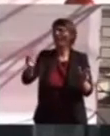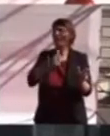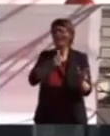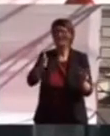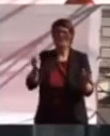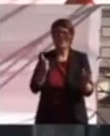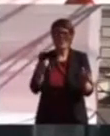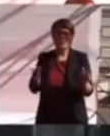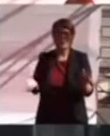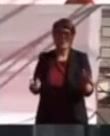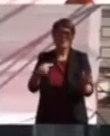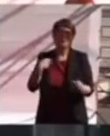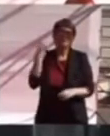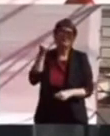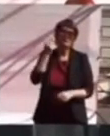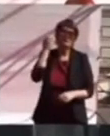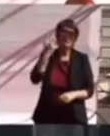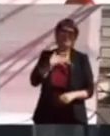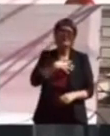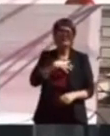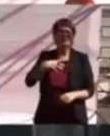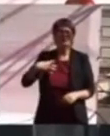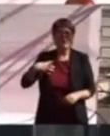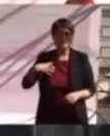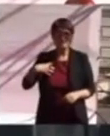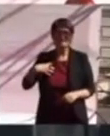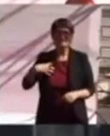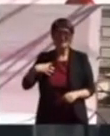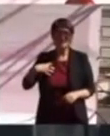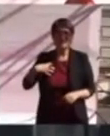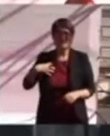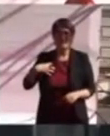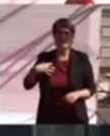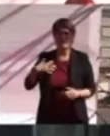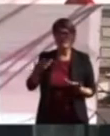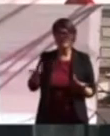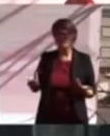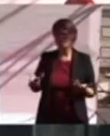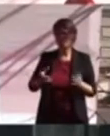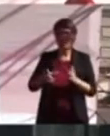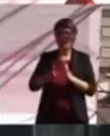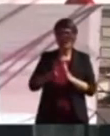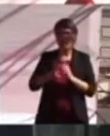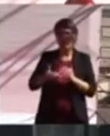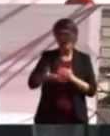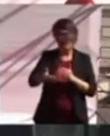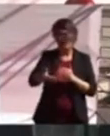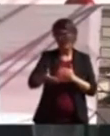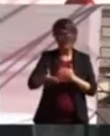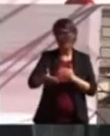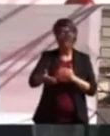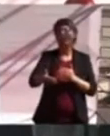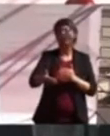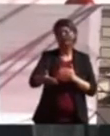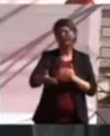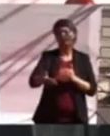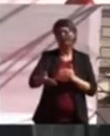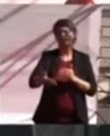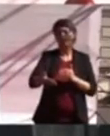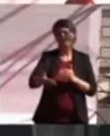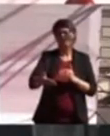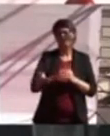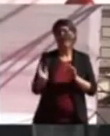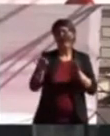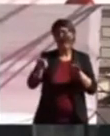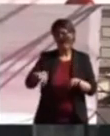penso che la scienza in un tempo congruo ci darà delle risposte incoraggianti importanti